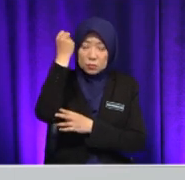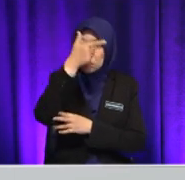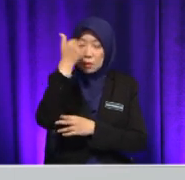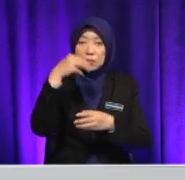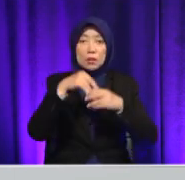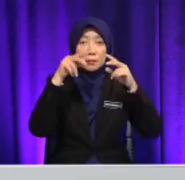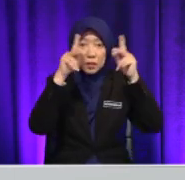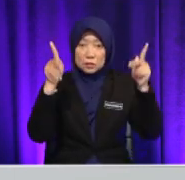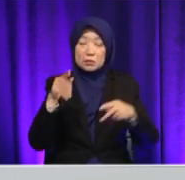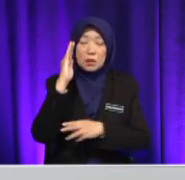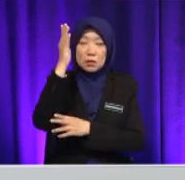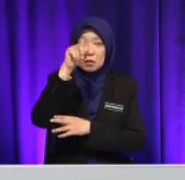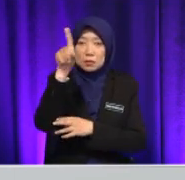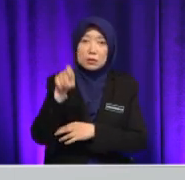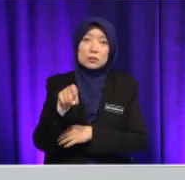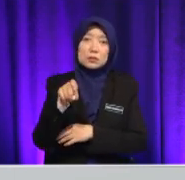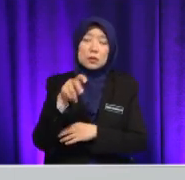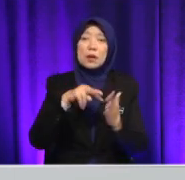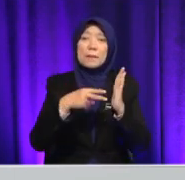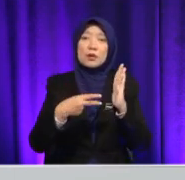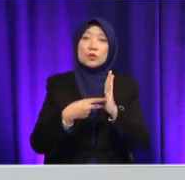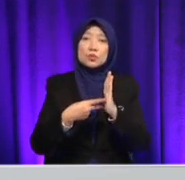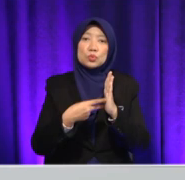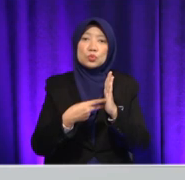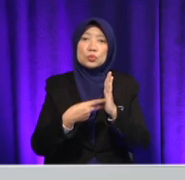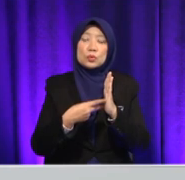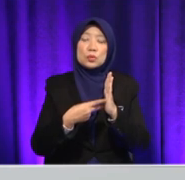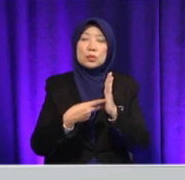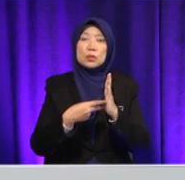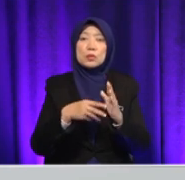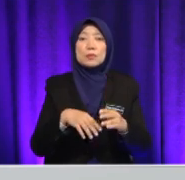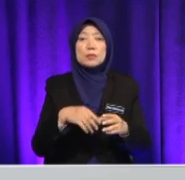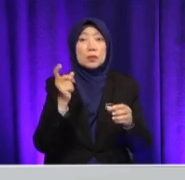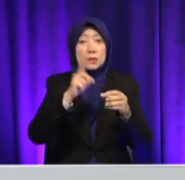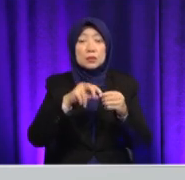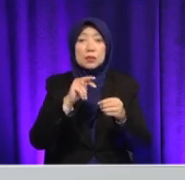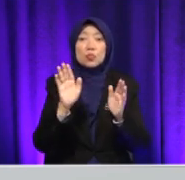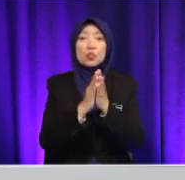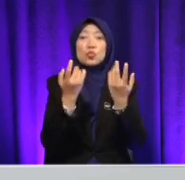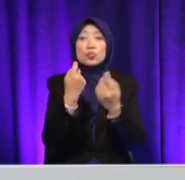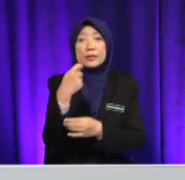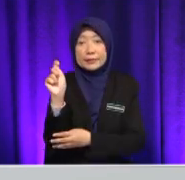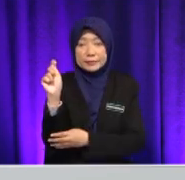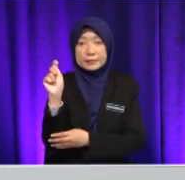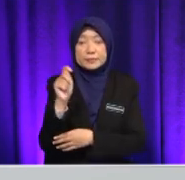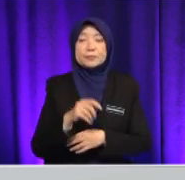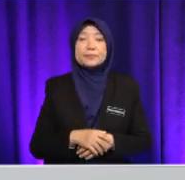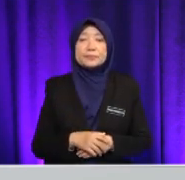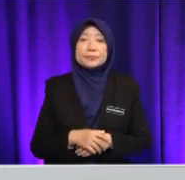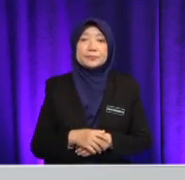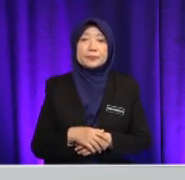pemeriksaan dia katanya Maksude adalah berdasarkan daripada buku teks Oke Kemudian dari